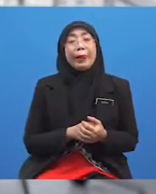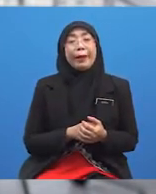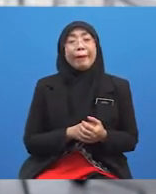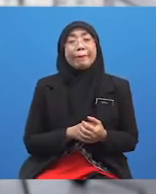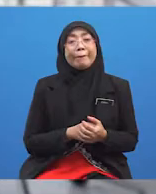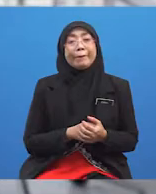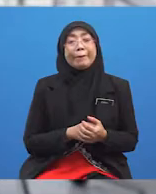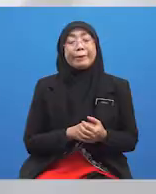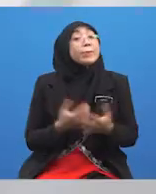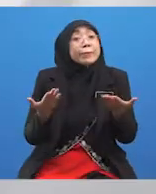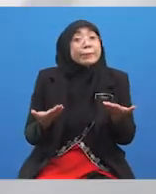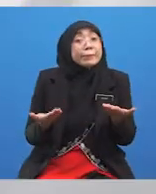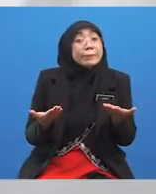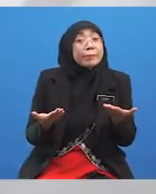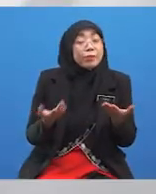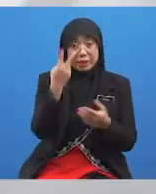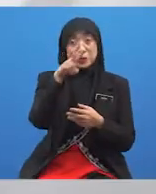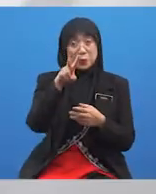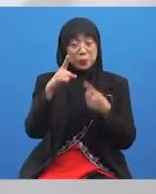Cadangan jawapan adalah seperti berikut.